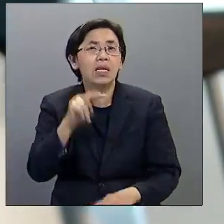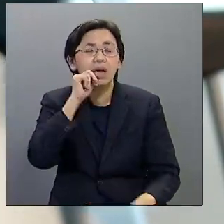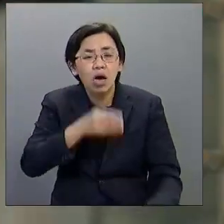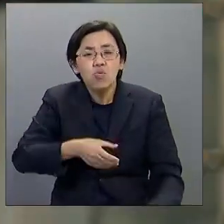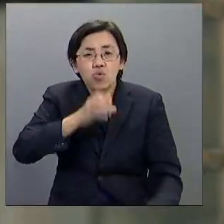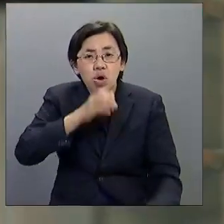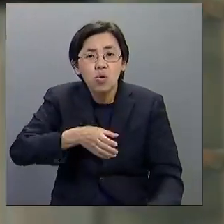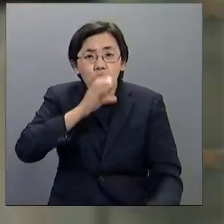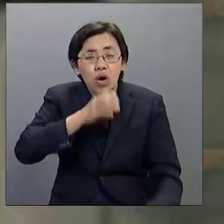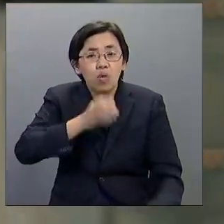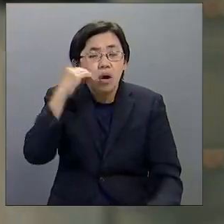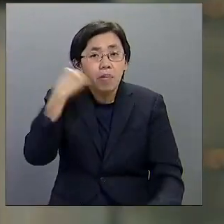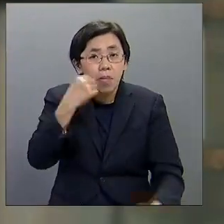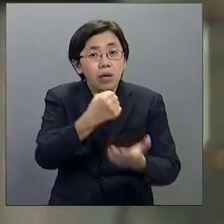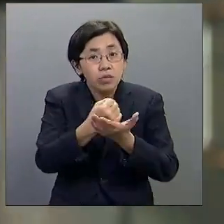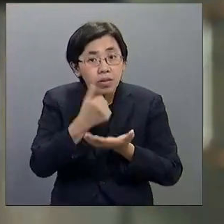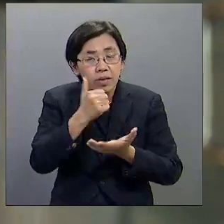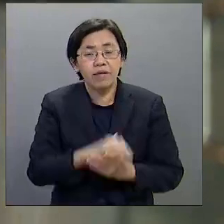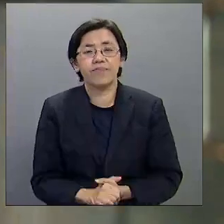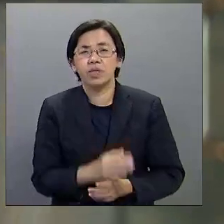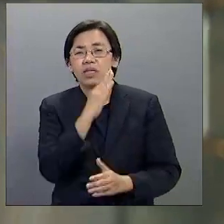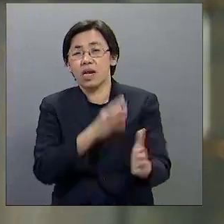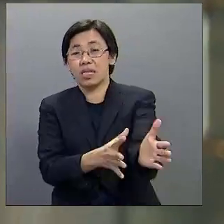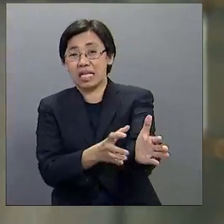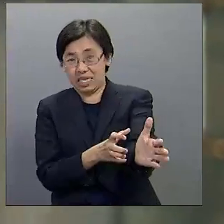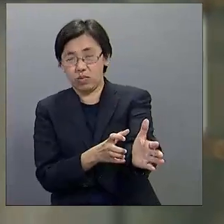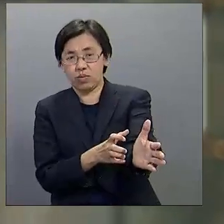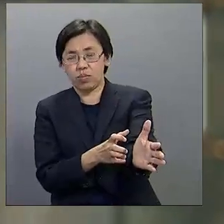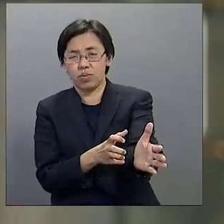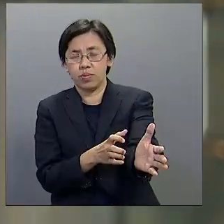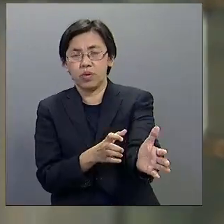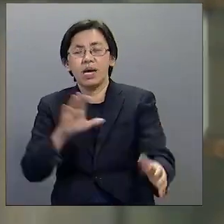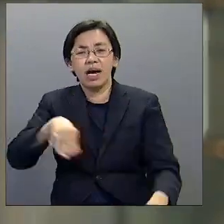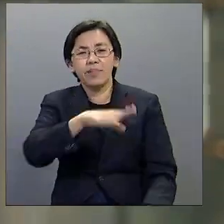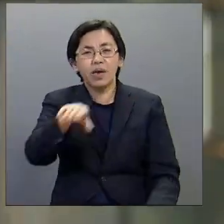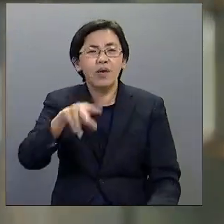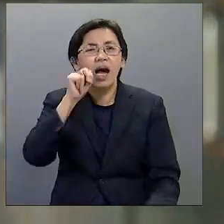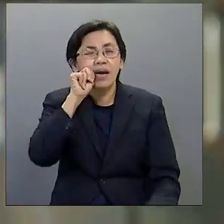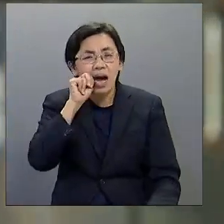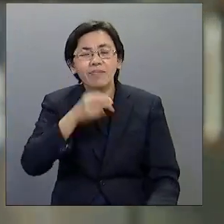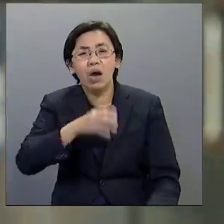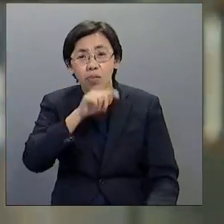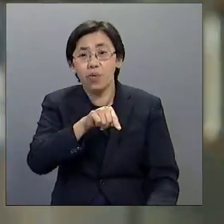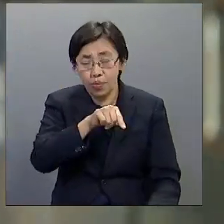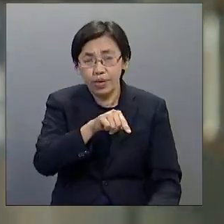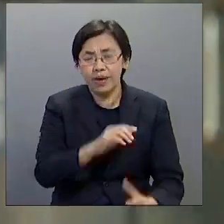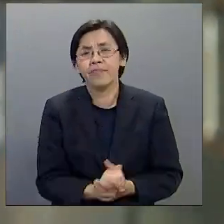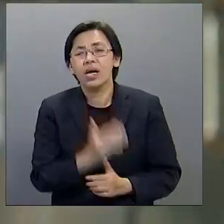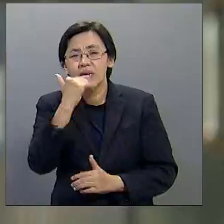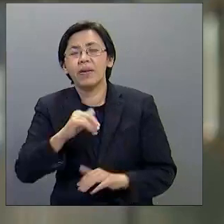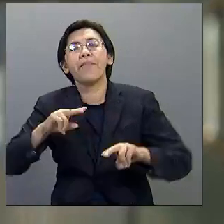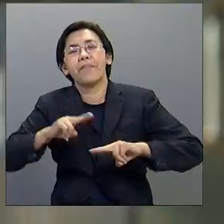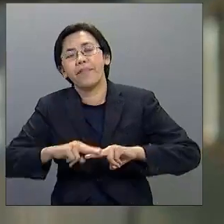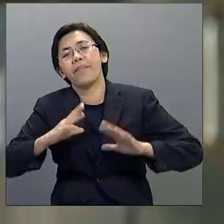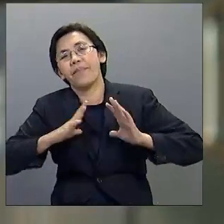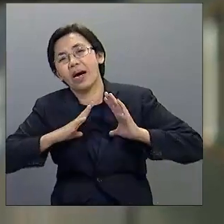วยได้ค ่ ะ ใช่ก็คือถ้าเป็นตะคริวอะค่ะก็พยายามหนึ่งต้องพักก่อนนะคะถ้ามันมีการอักเสบเยอะ